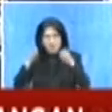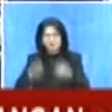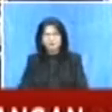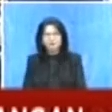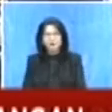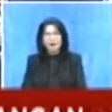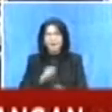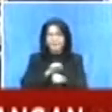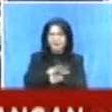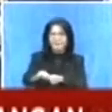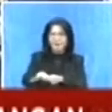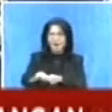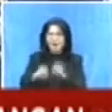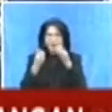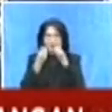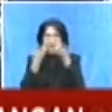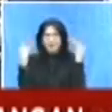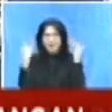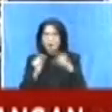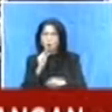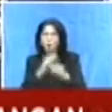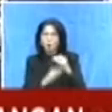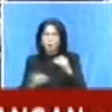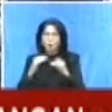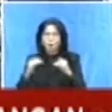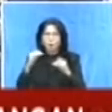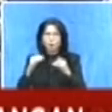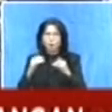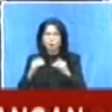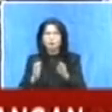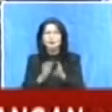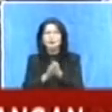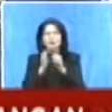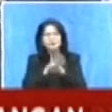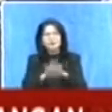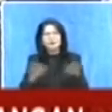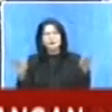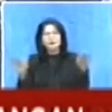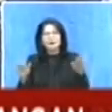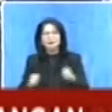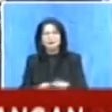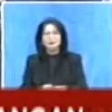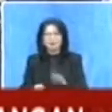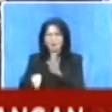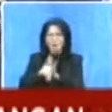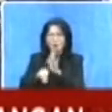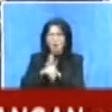dampak signifikan bagi peningkatan kesejahteraan masyarakat di tanah Papua.